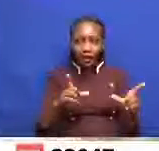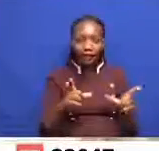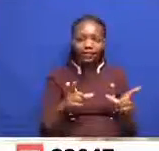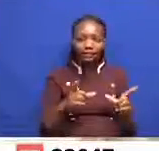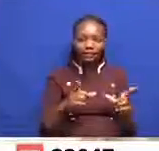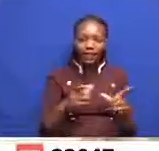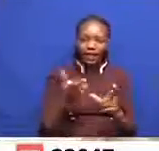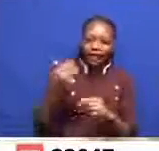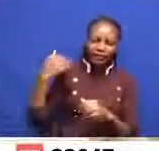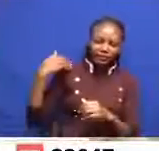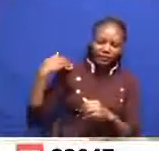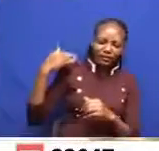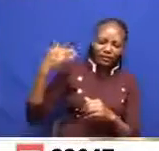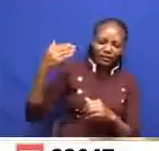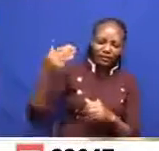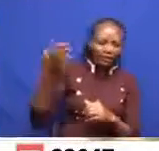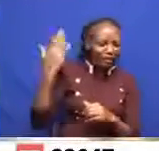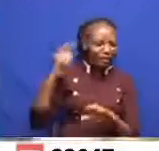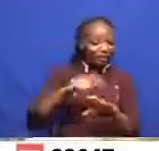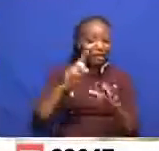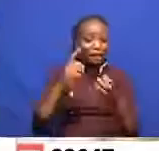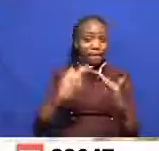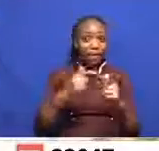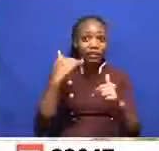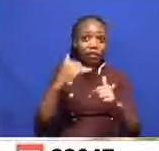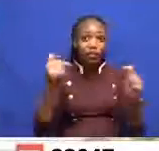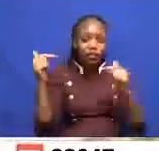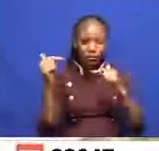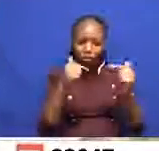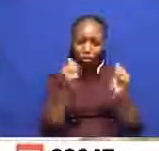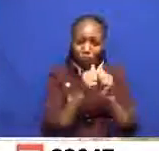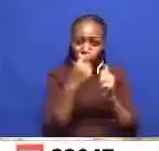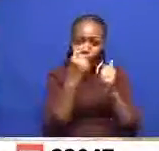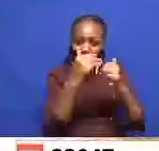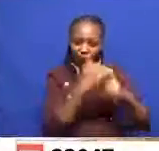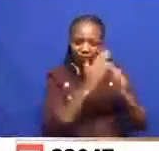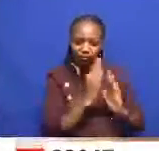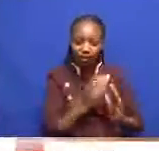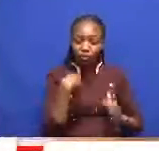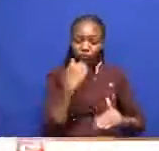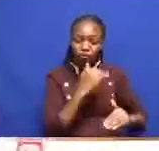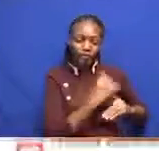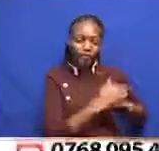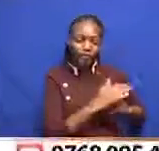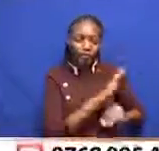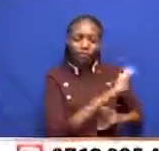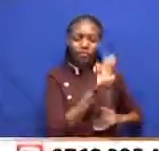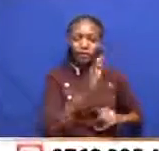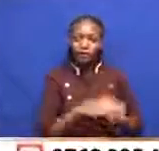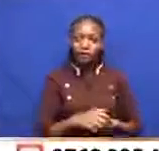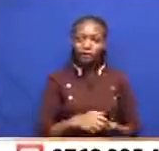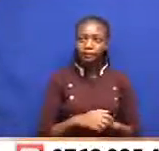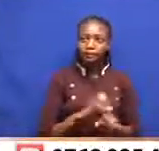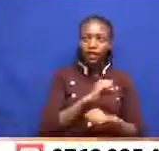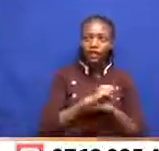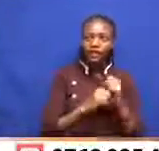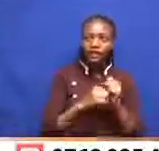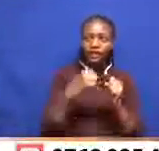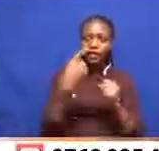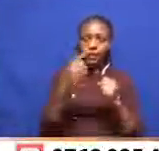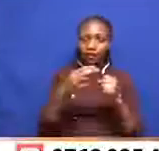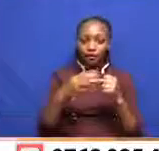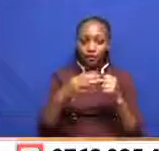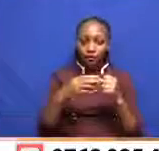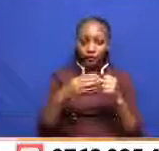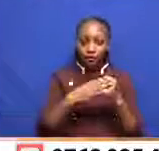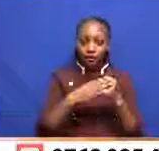lakini wamekuwa wakizozania shamba hili na bwenyenye mmoja ambaye ni jirani yao. Ilikuwa mwaka 1987